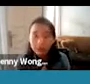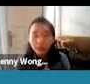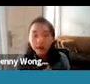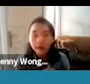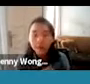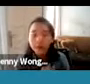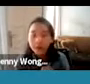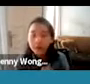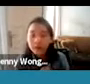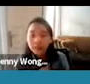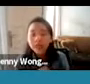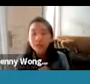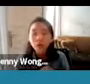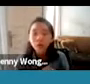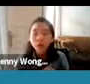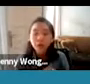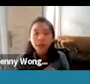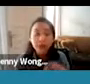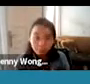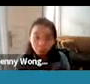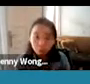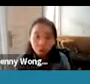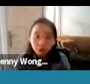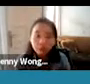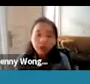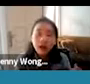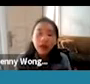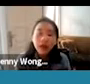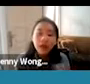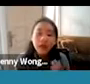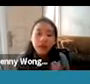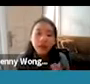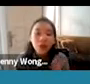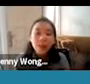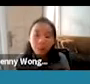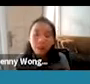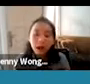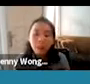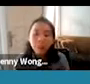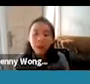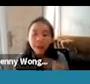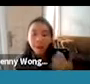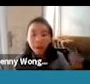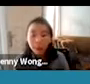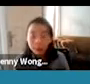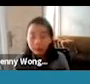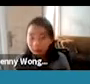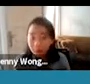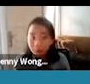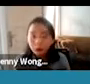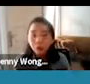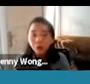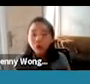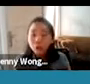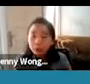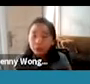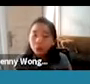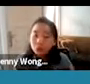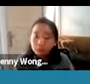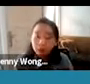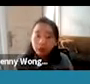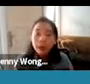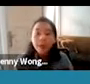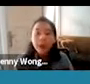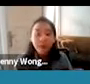studi awal ya sangat preliminary singa butuh sedikit dak untuk kemudian menggali sejauh apa pemakaman para pihak berkepentingan mencangkup